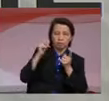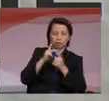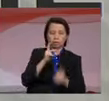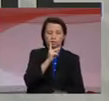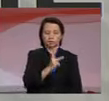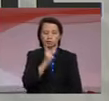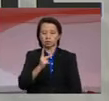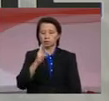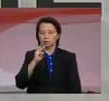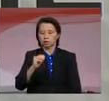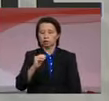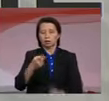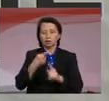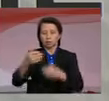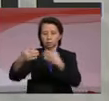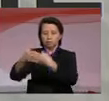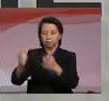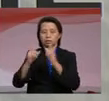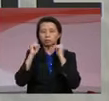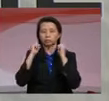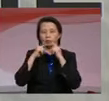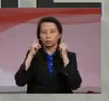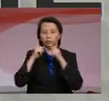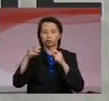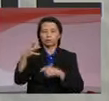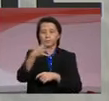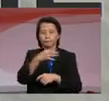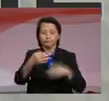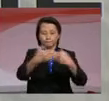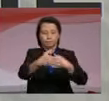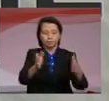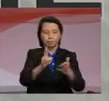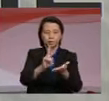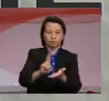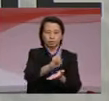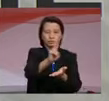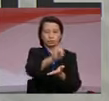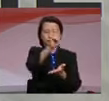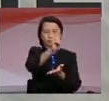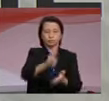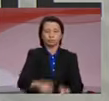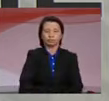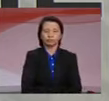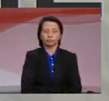Kementerian Kesihatan daripada makmal swasta dan juga makmal universiti.